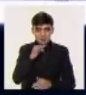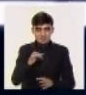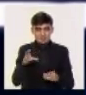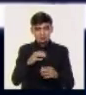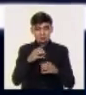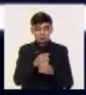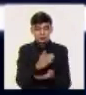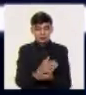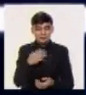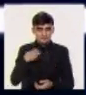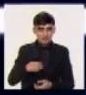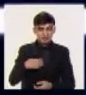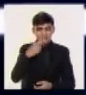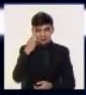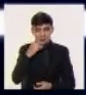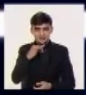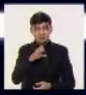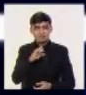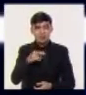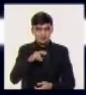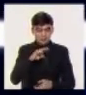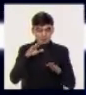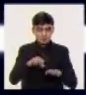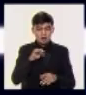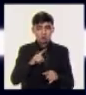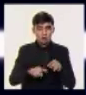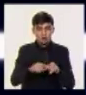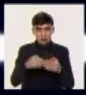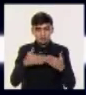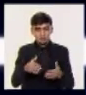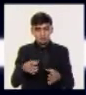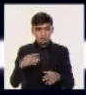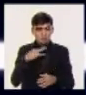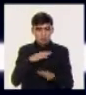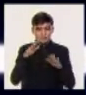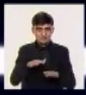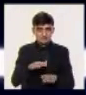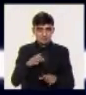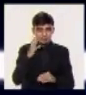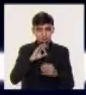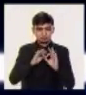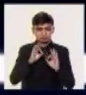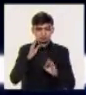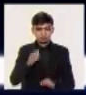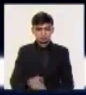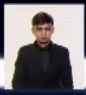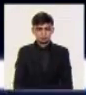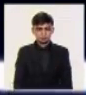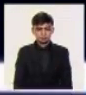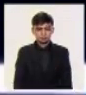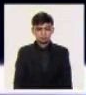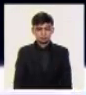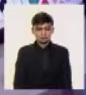снижаться во Франции, в Италии и Испании. А значит, здесь скоро откроют многие объекты. Подробнее расскажет мой коллега Оскар